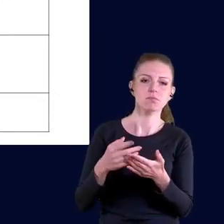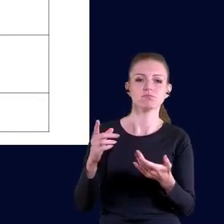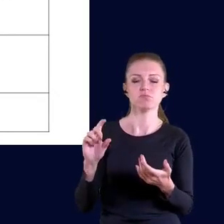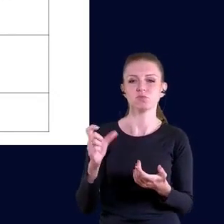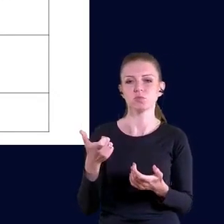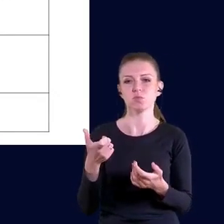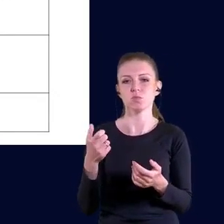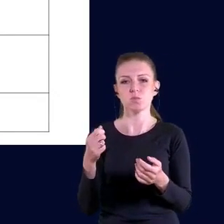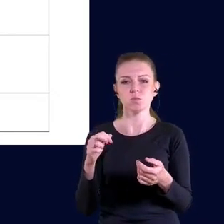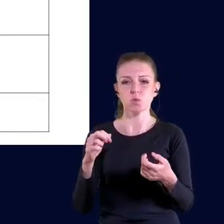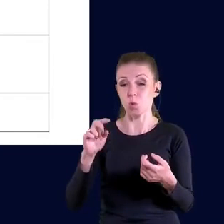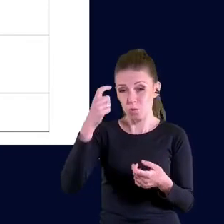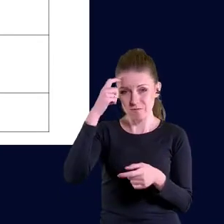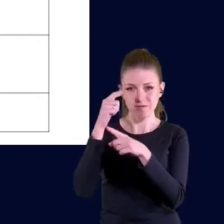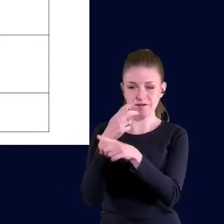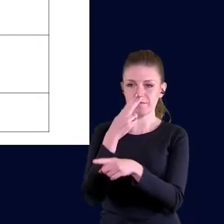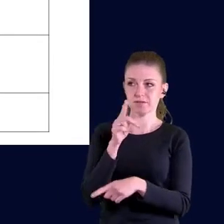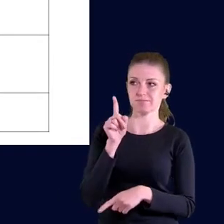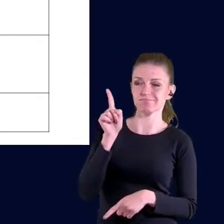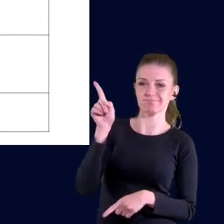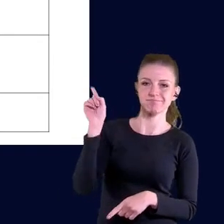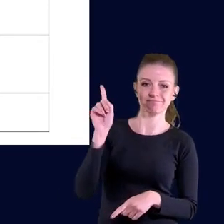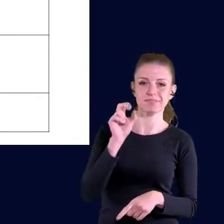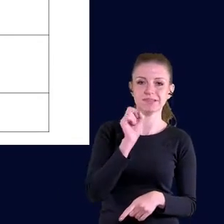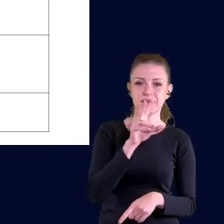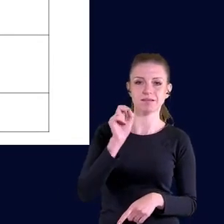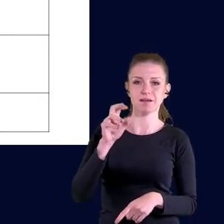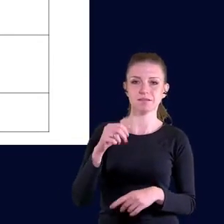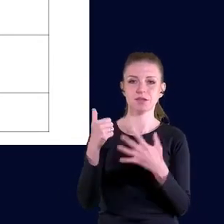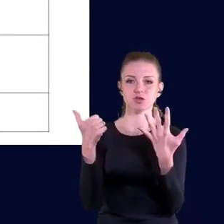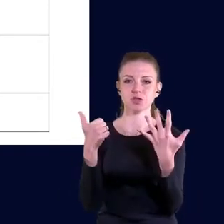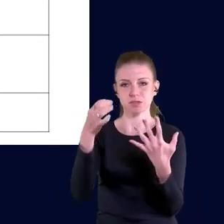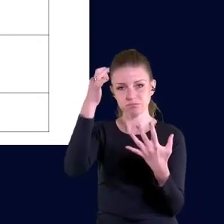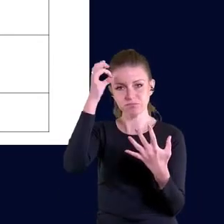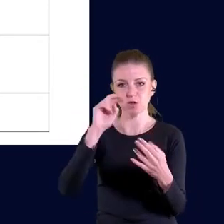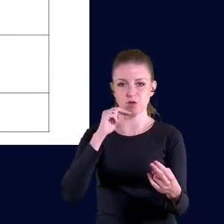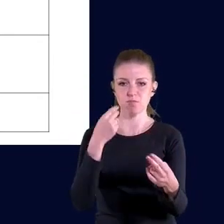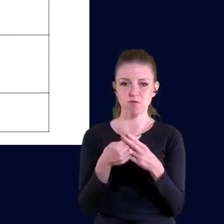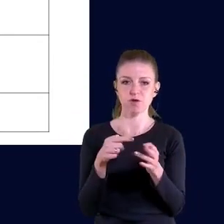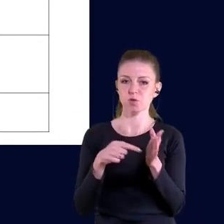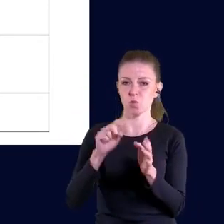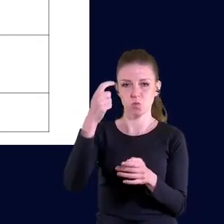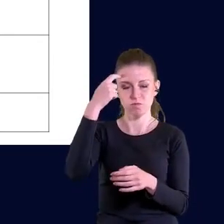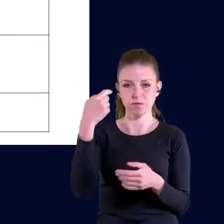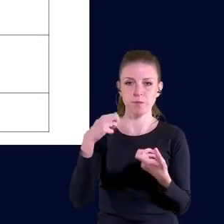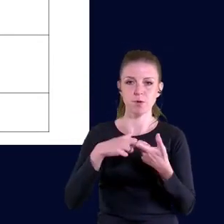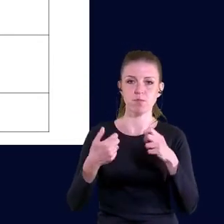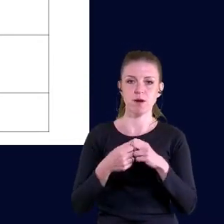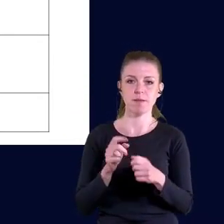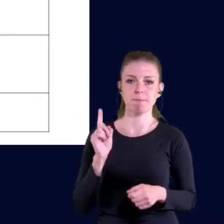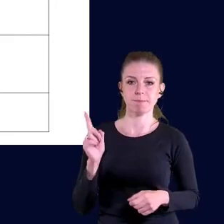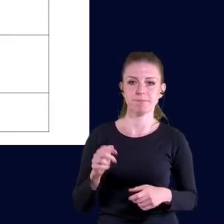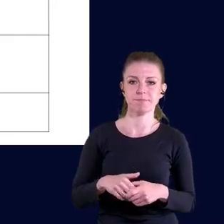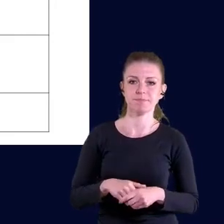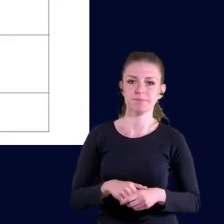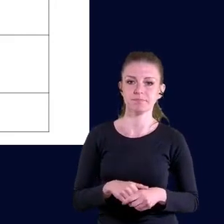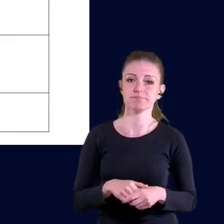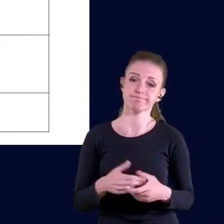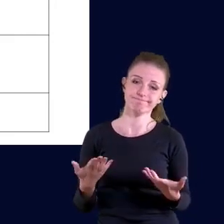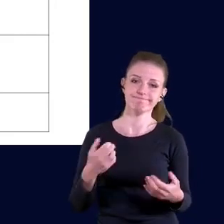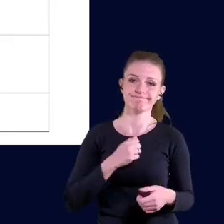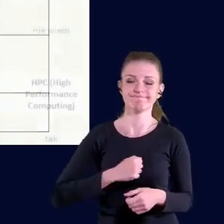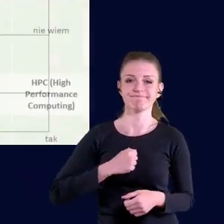przykład ale ten brak wpływu na karierę jest tutaj dominujący i No niestety smutna